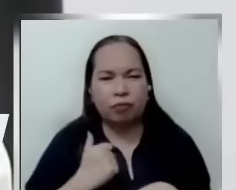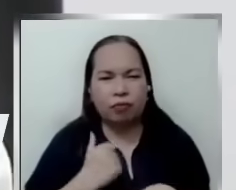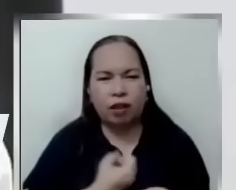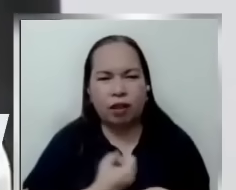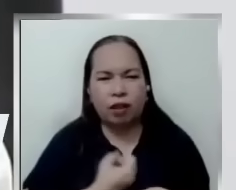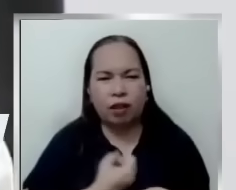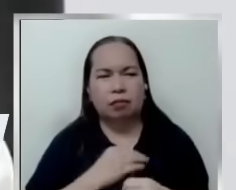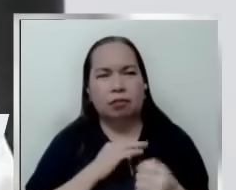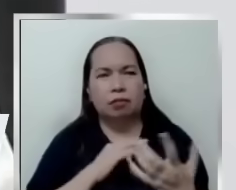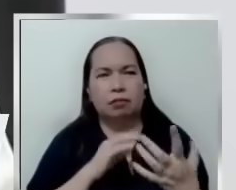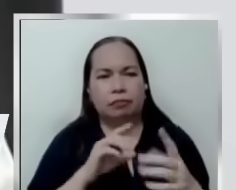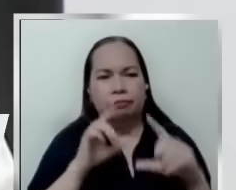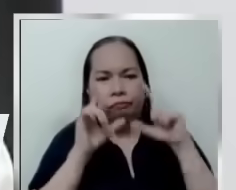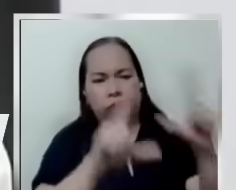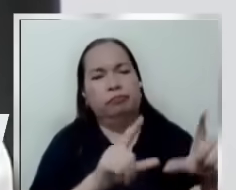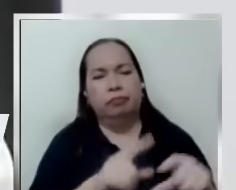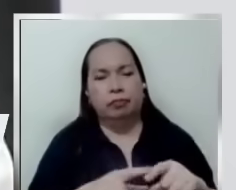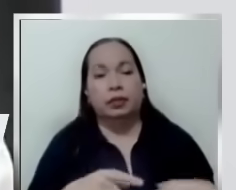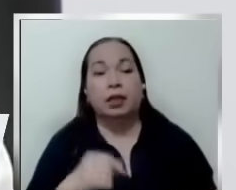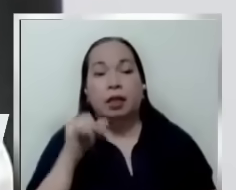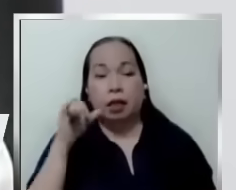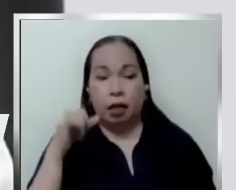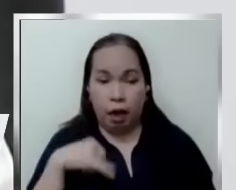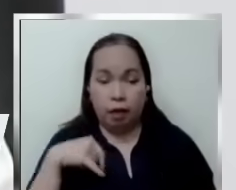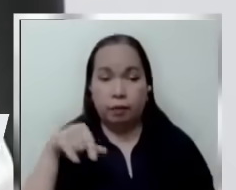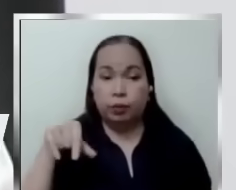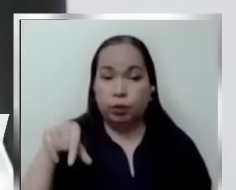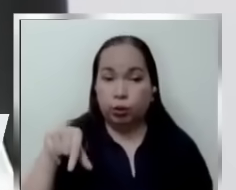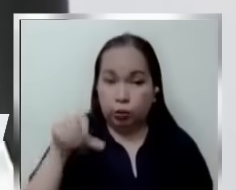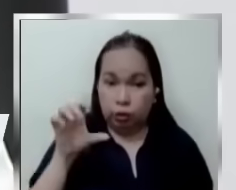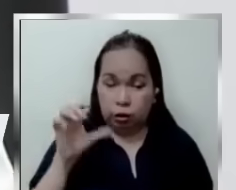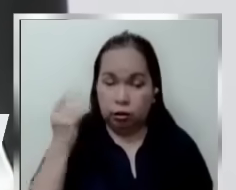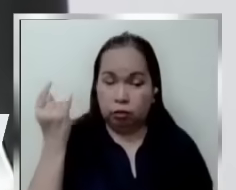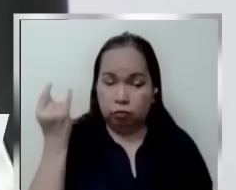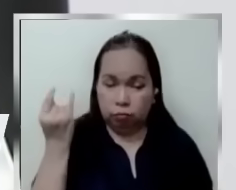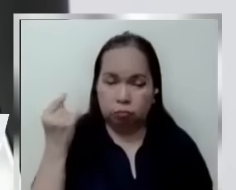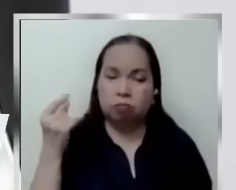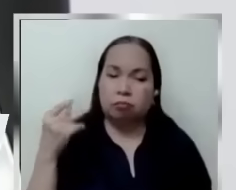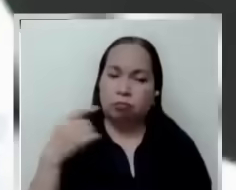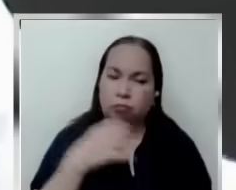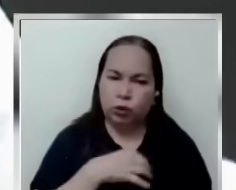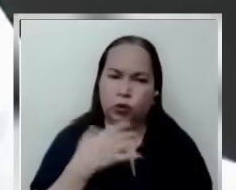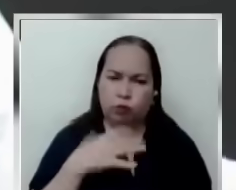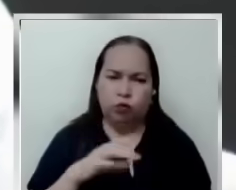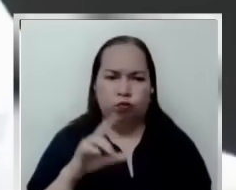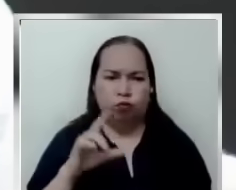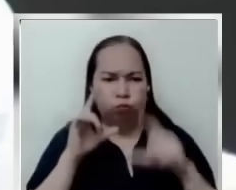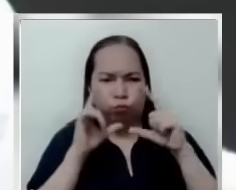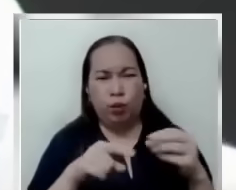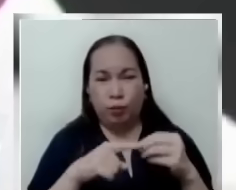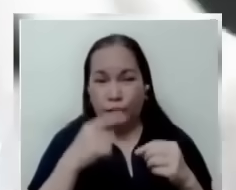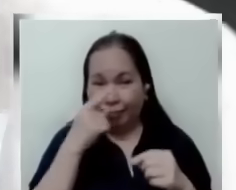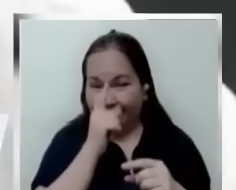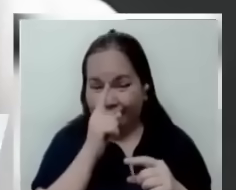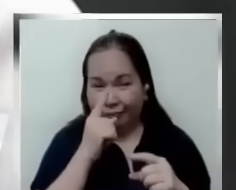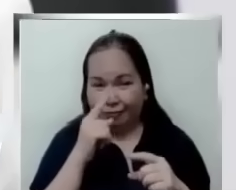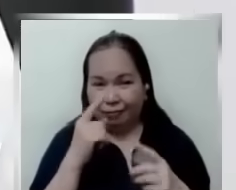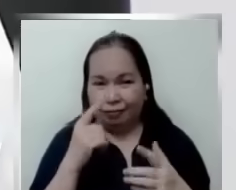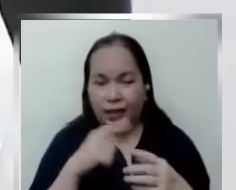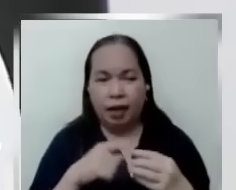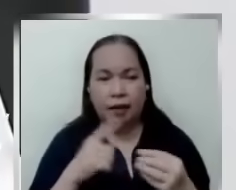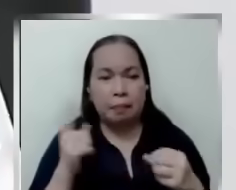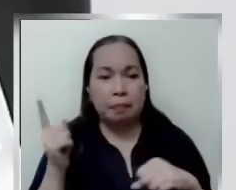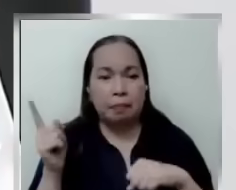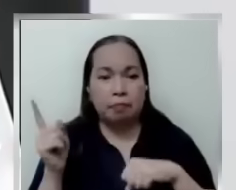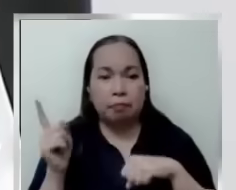ng QCPD ang reklamong alarm and scandal sa Quezon City Fiscal's Office laban kay Gonzalez na may parusang isa hanggang 30 araw